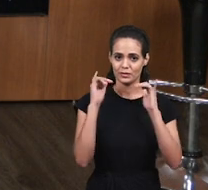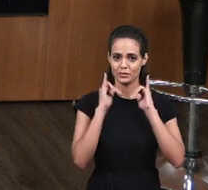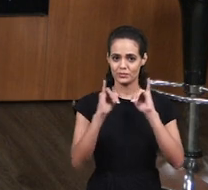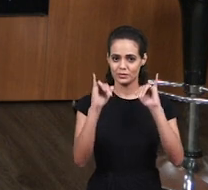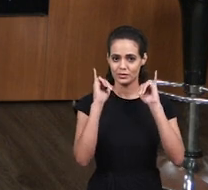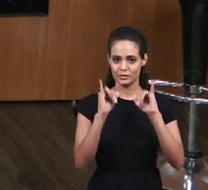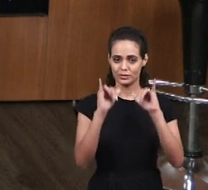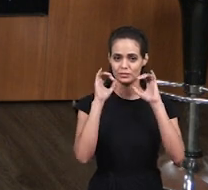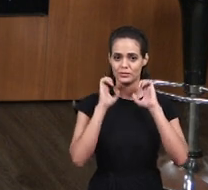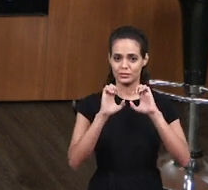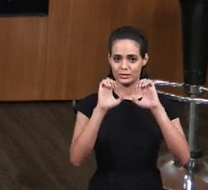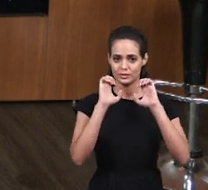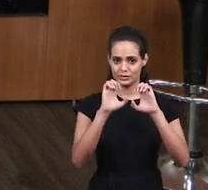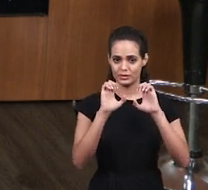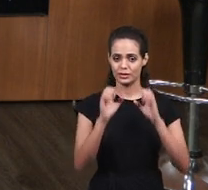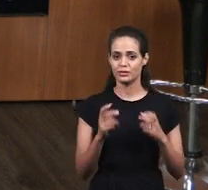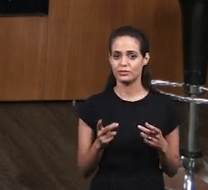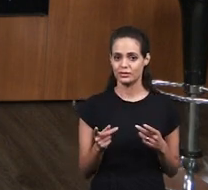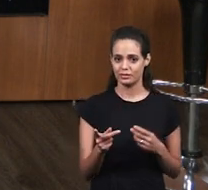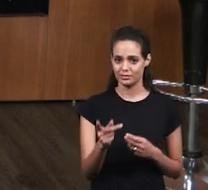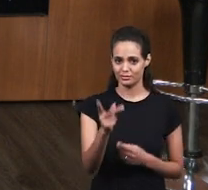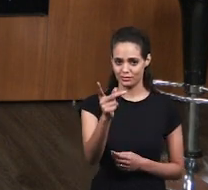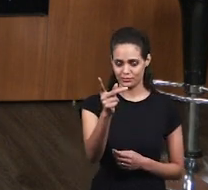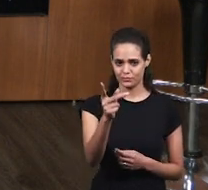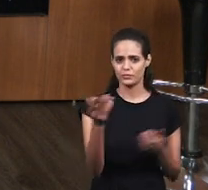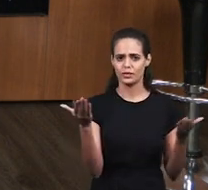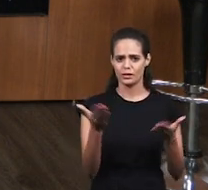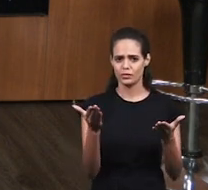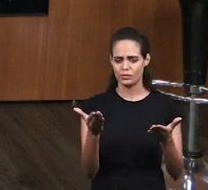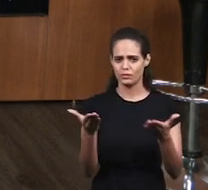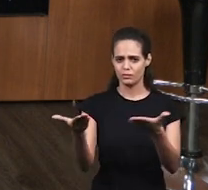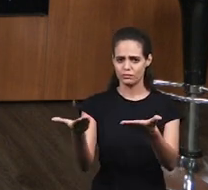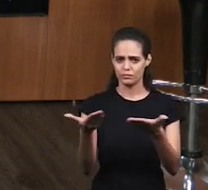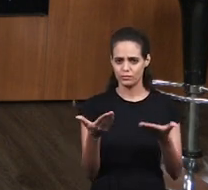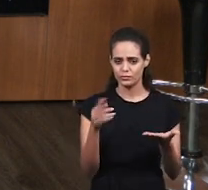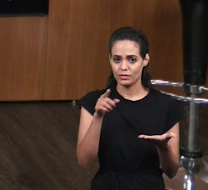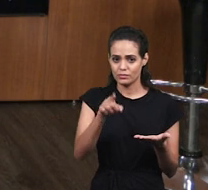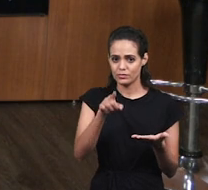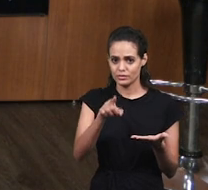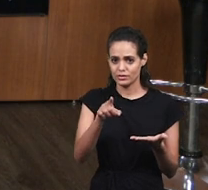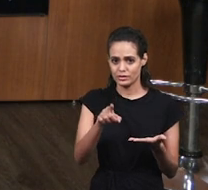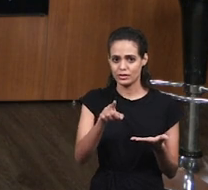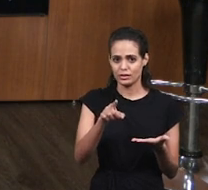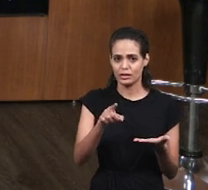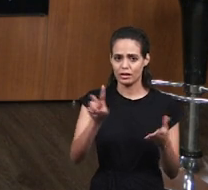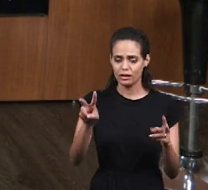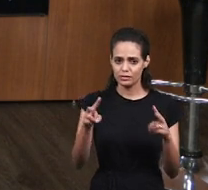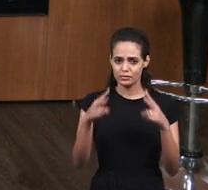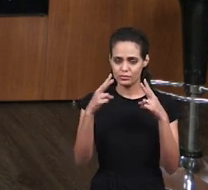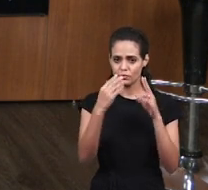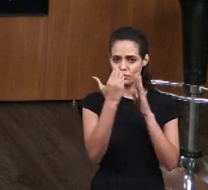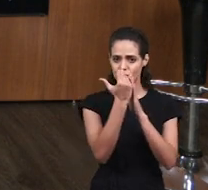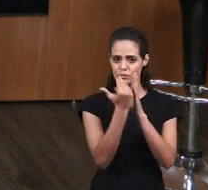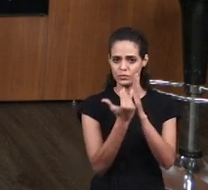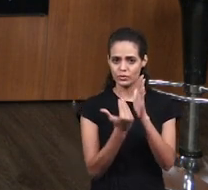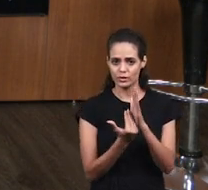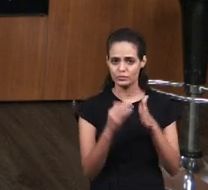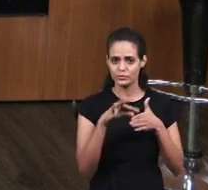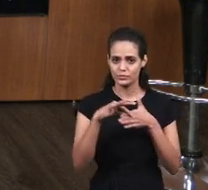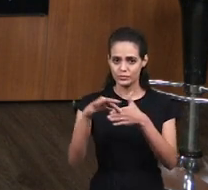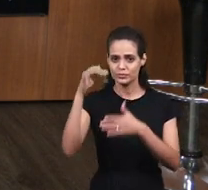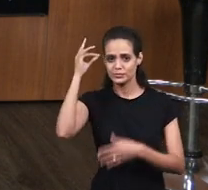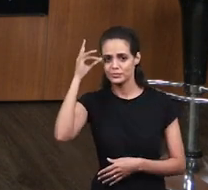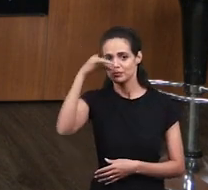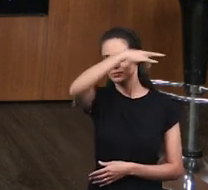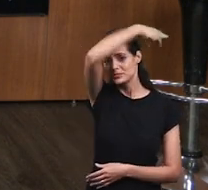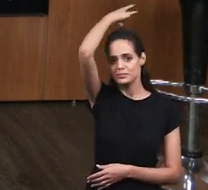annonçant l'Évangile éternel. Je veux vous inviter maintenant pour assister à un programme dirigé par le Saint-Esprit